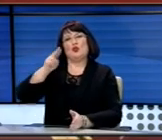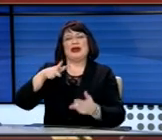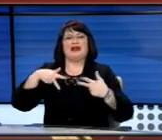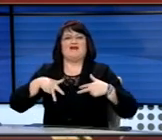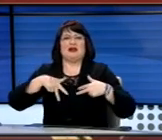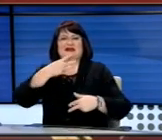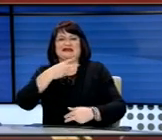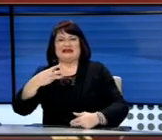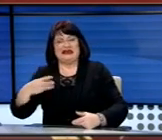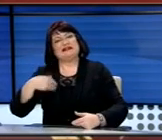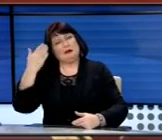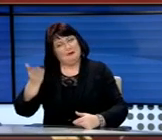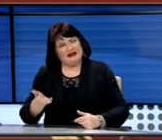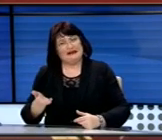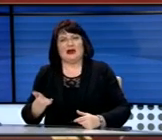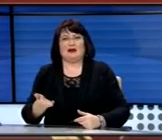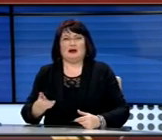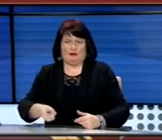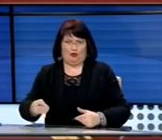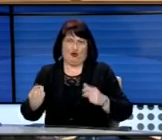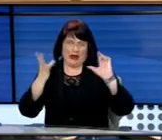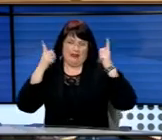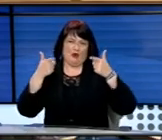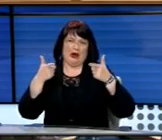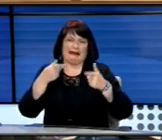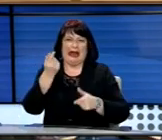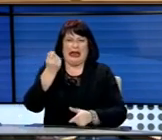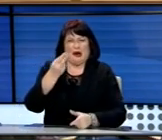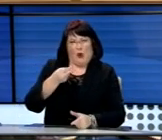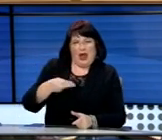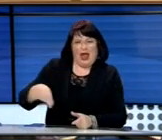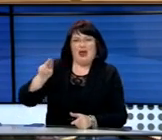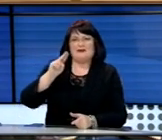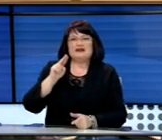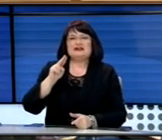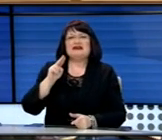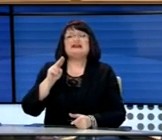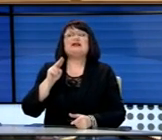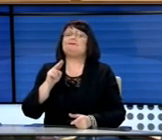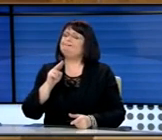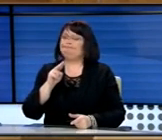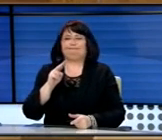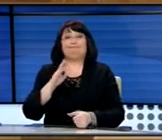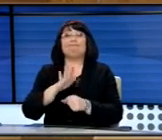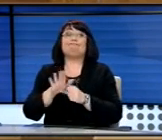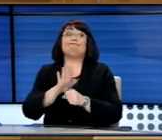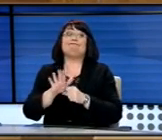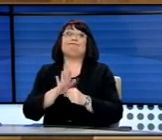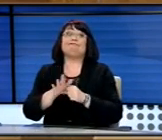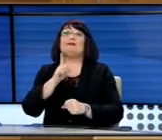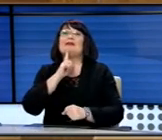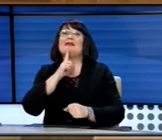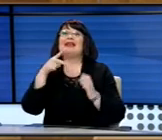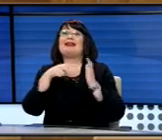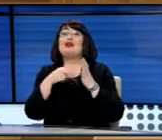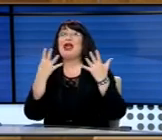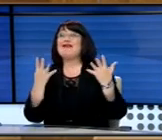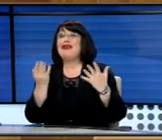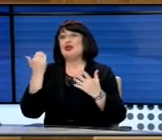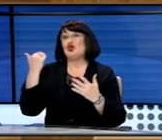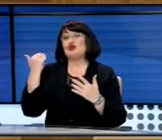του ΣΥΡΙΖΑ και στη συνέχεια από αυτή της Νέας Δημοκρατίας, είναι πάρα πολύ πίσω από τα επίπεδα του